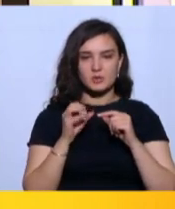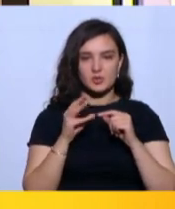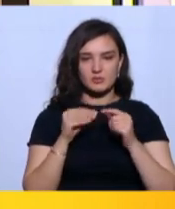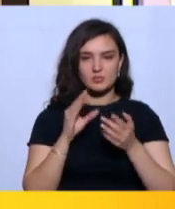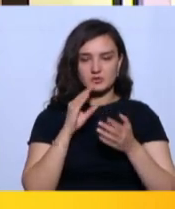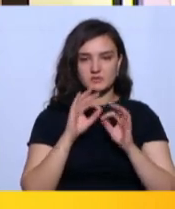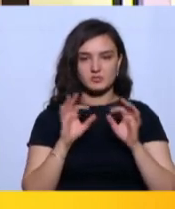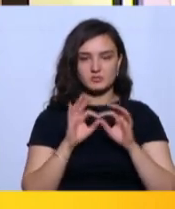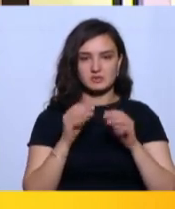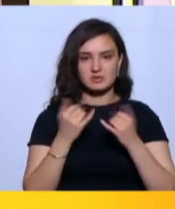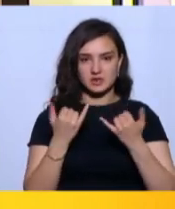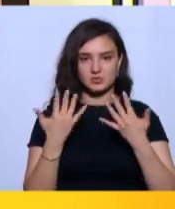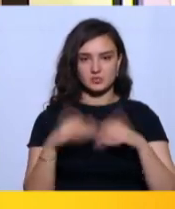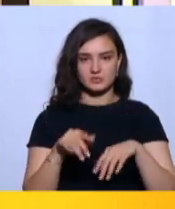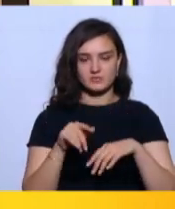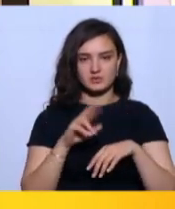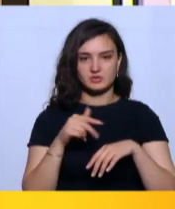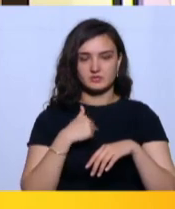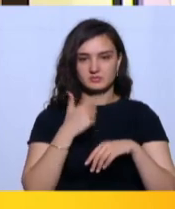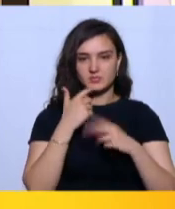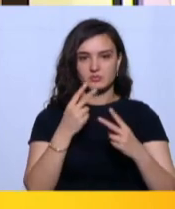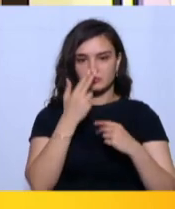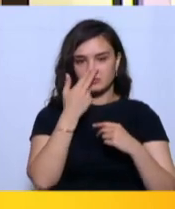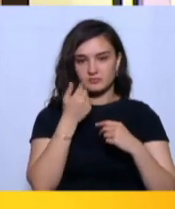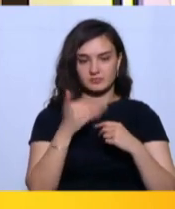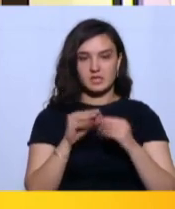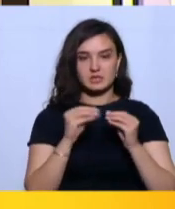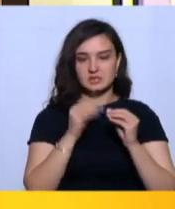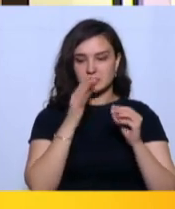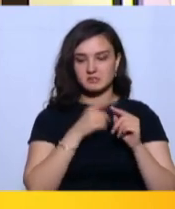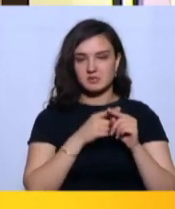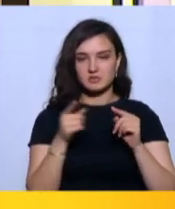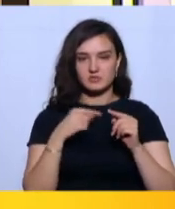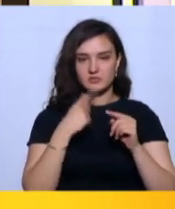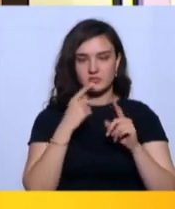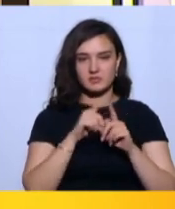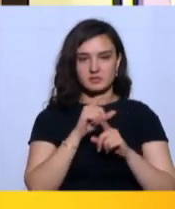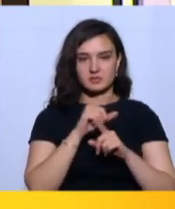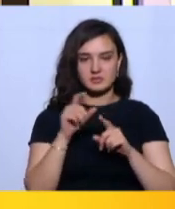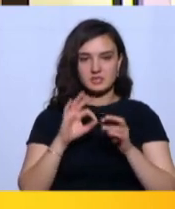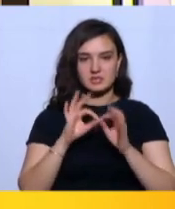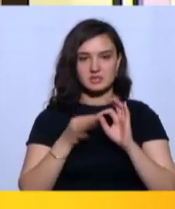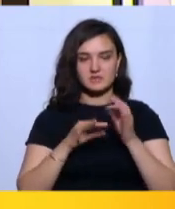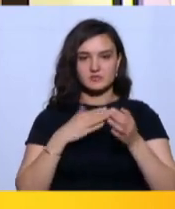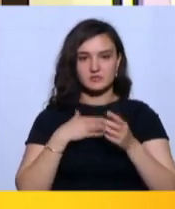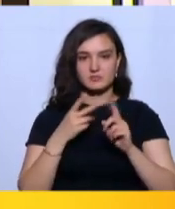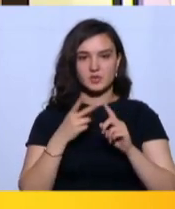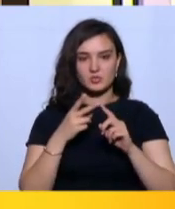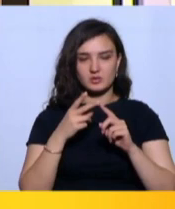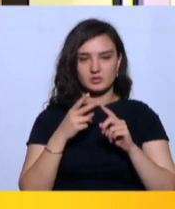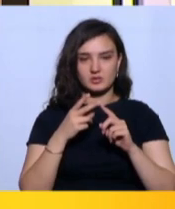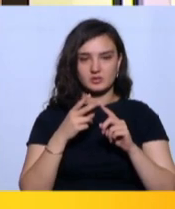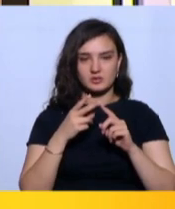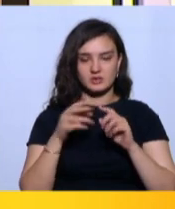როდესაც საუბრობთ, ვამბობთ დღეს უკვე და ჩვენი მაყურებელი შეჩვეული 10 წლის მანძილზე ჩვენ ვამბობთ ფრაზას ნაწლავი ჩვენი მეორე ტვინია. ეს ჩვენ